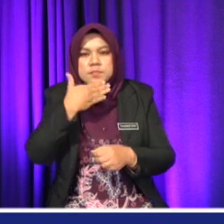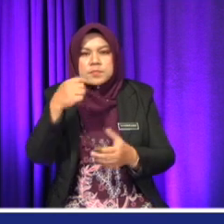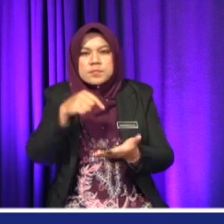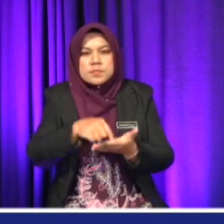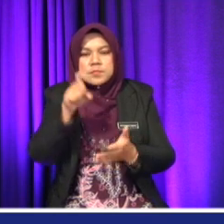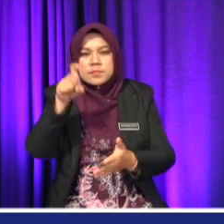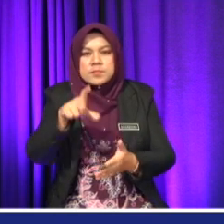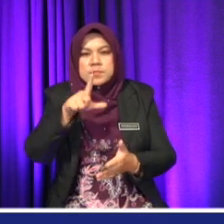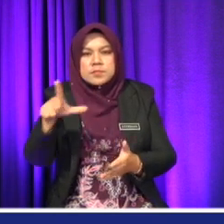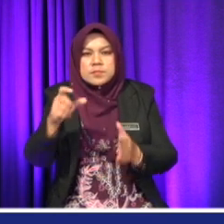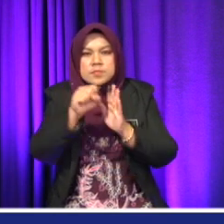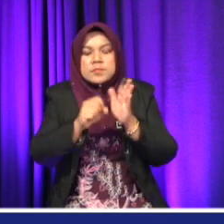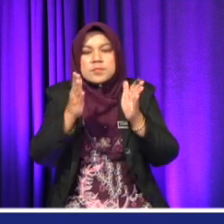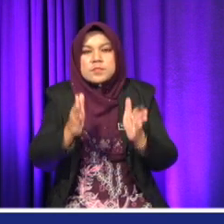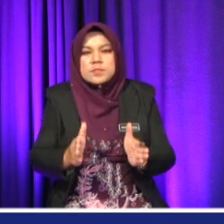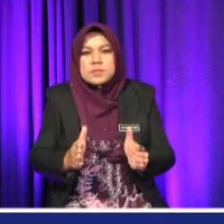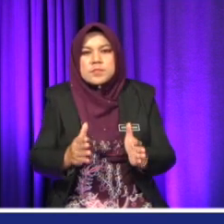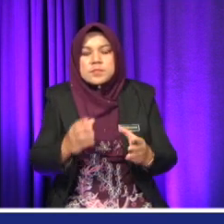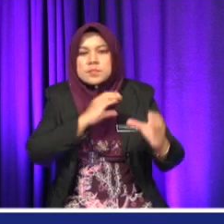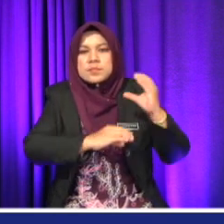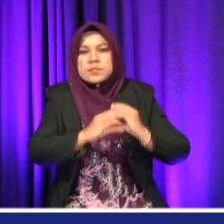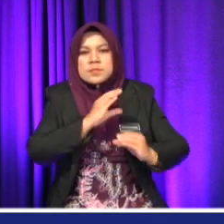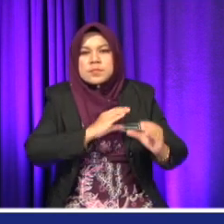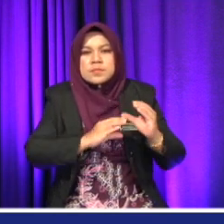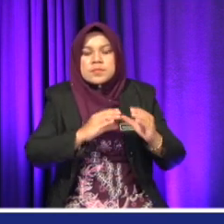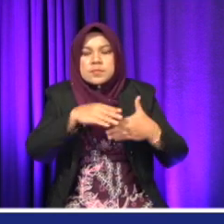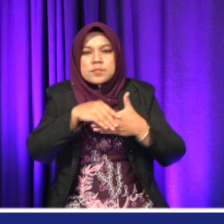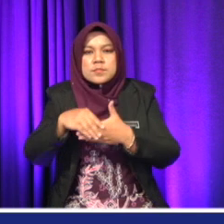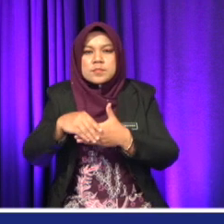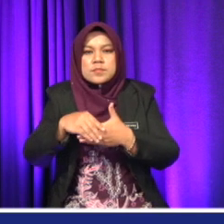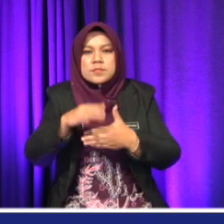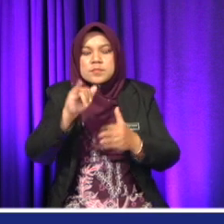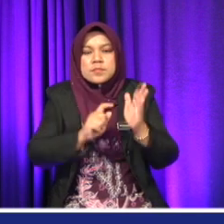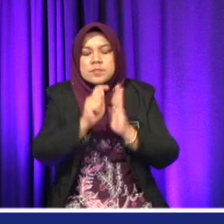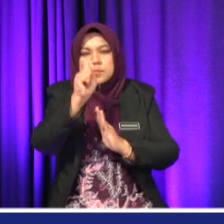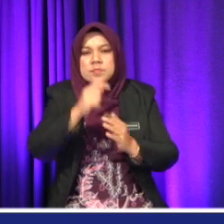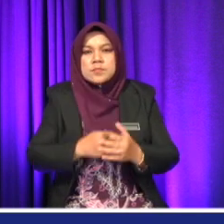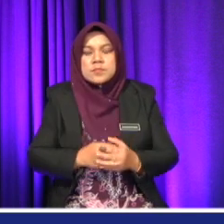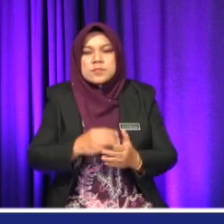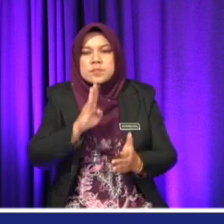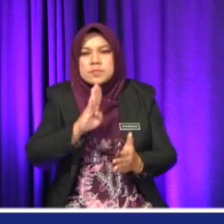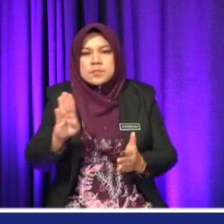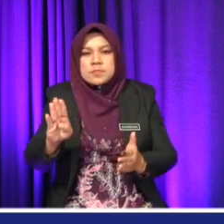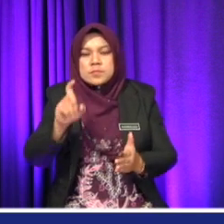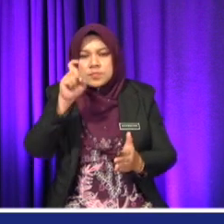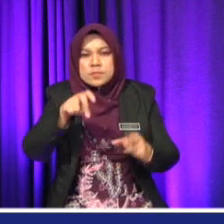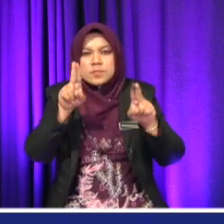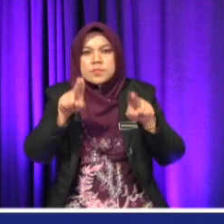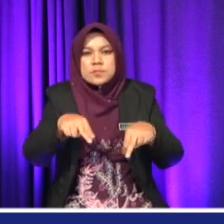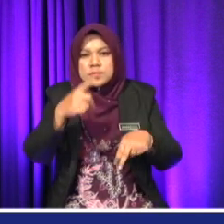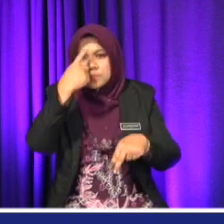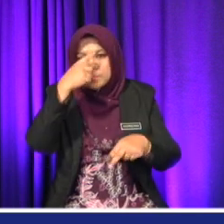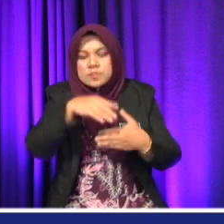mestilah seorang yang punya ide ciri-ciri kepemimpinan yang tinggi beliau mestilah berupaya untuk